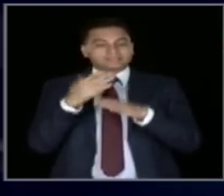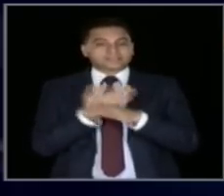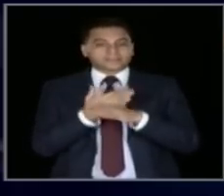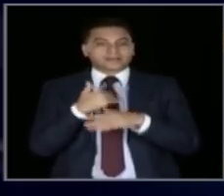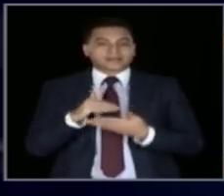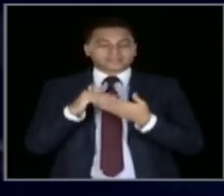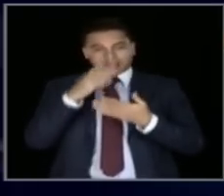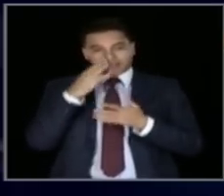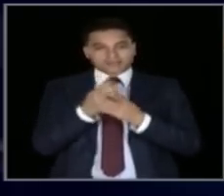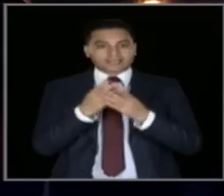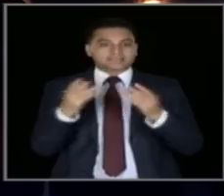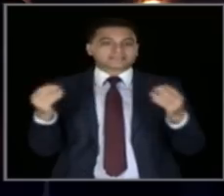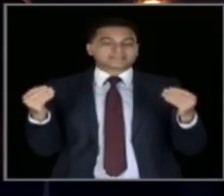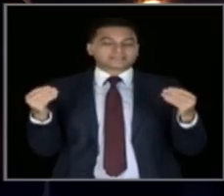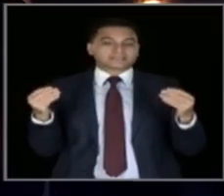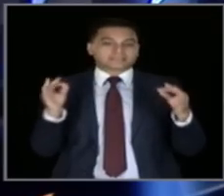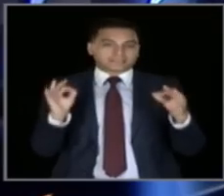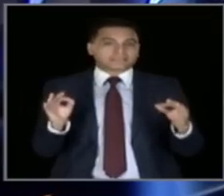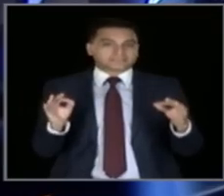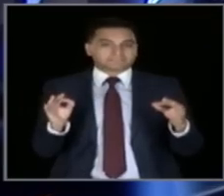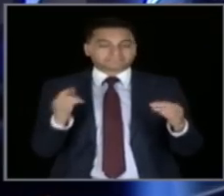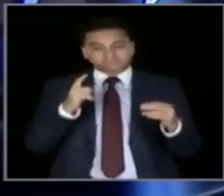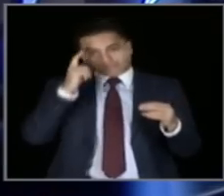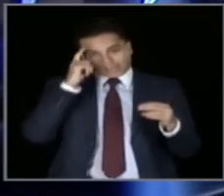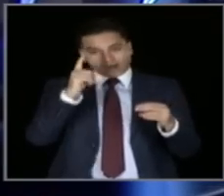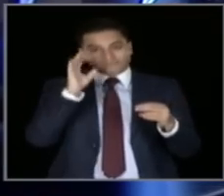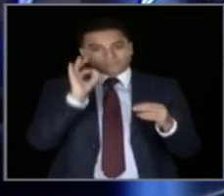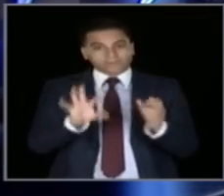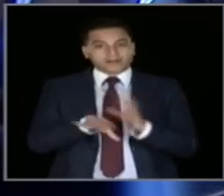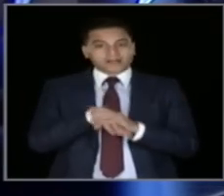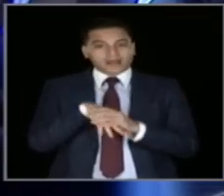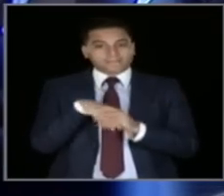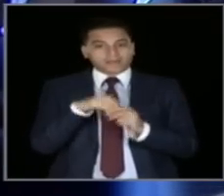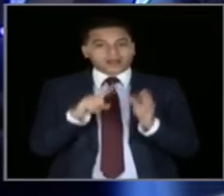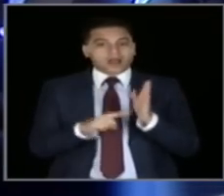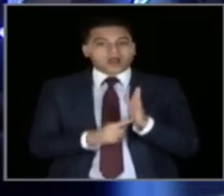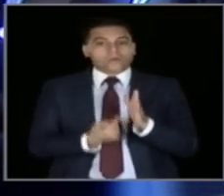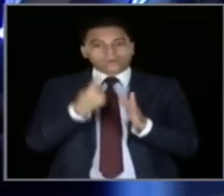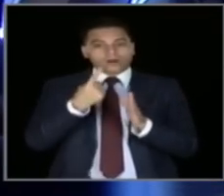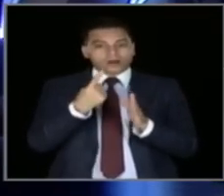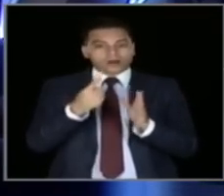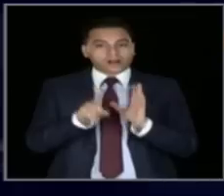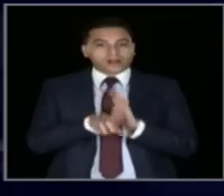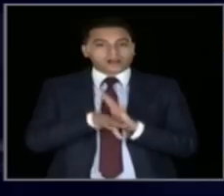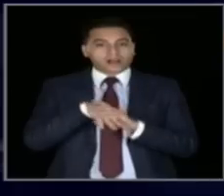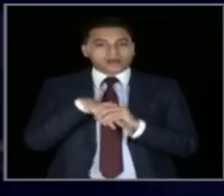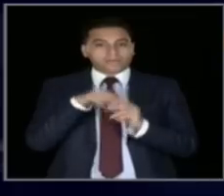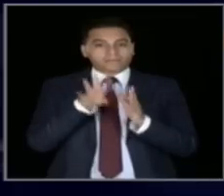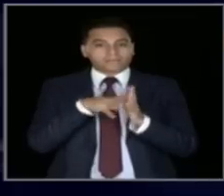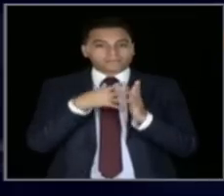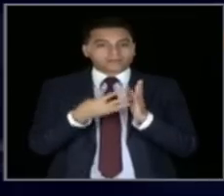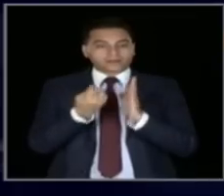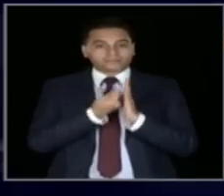هنساعد ناس كتير ان شاء الله يا رب. انت عارفة ان احنا ممكن نكون اول موسوعة